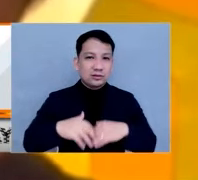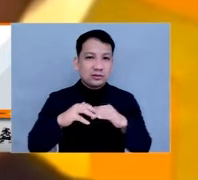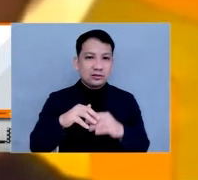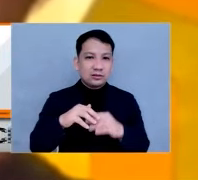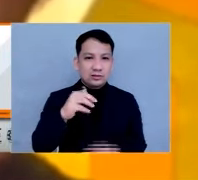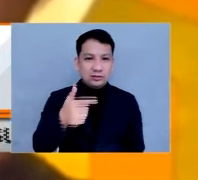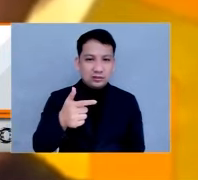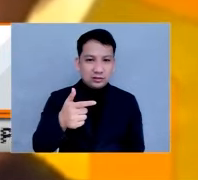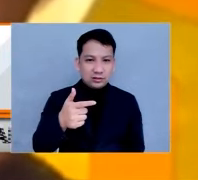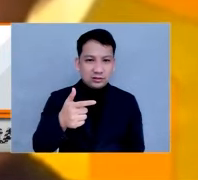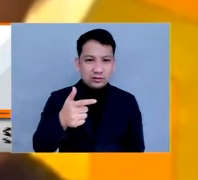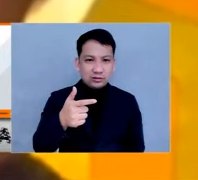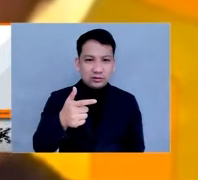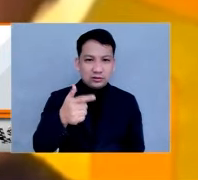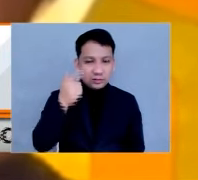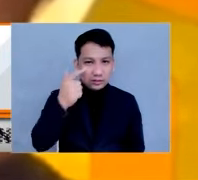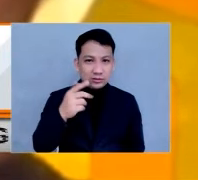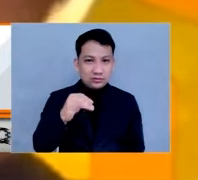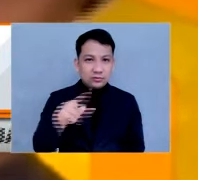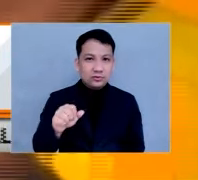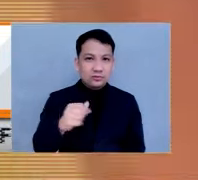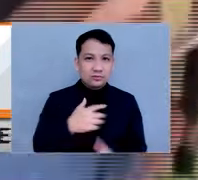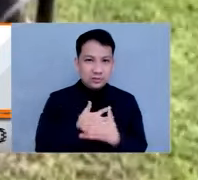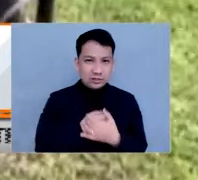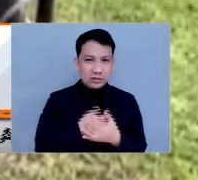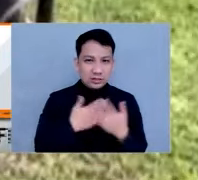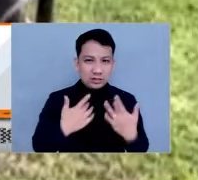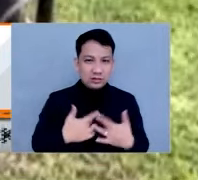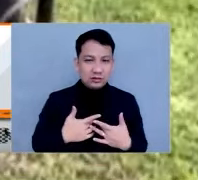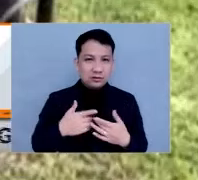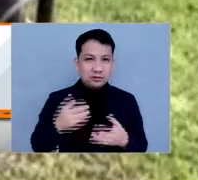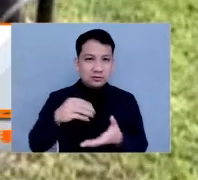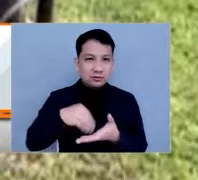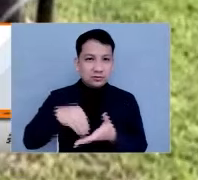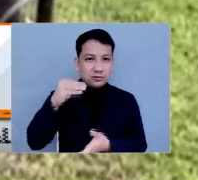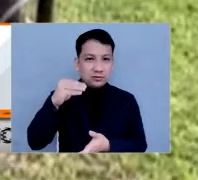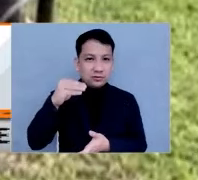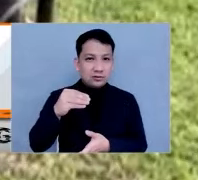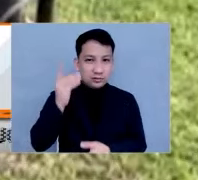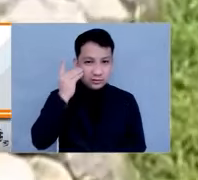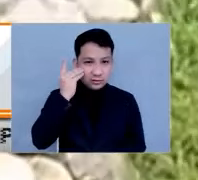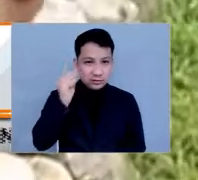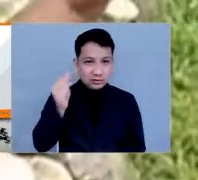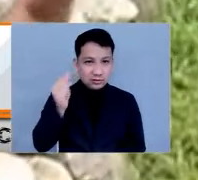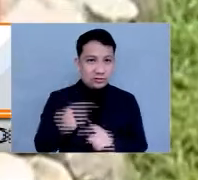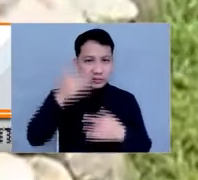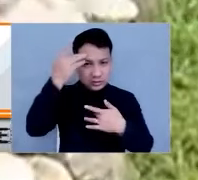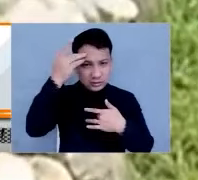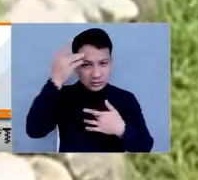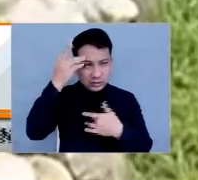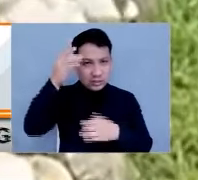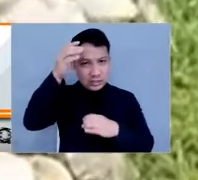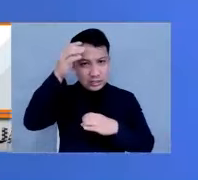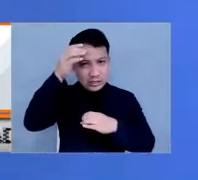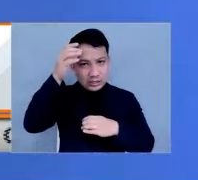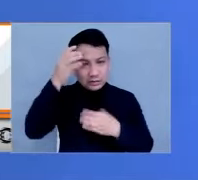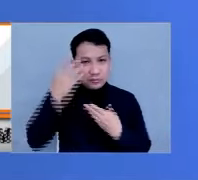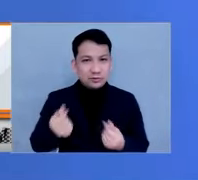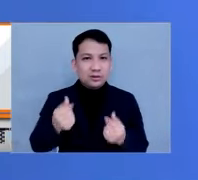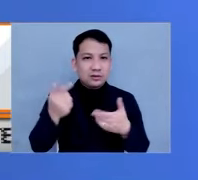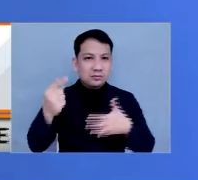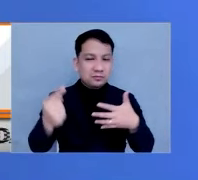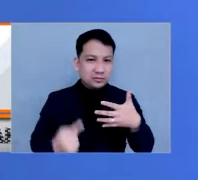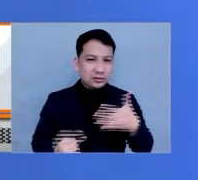versosa matapos ang kanyang heart attack himalang paggaling ni Dindo aroyo mula sa pancreatic cancer at marami pang